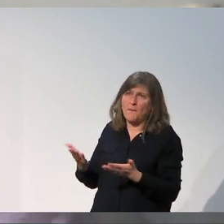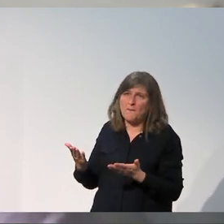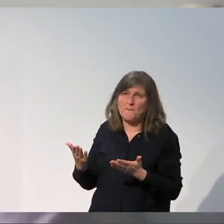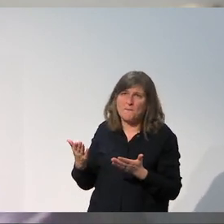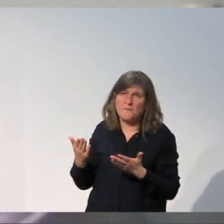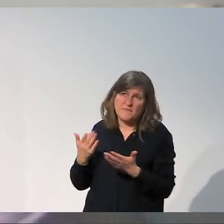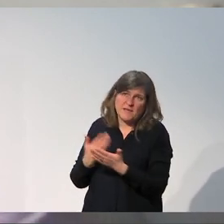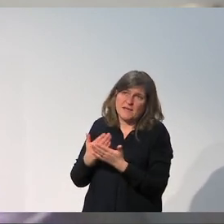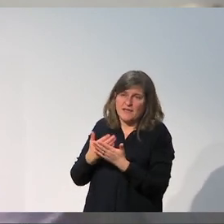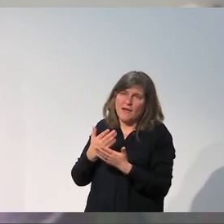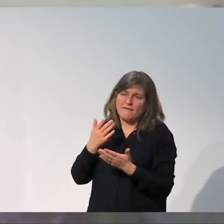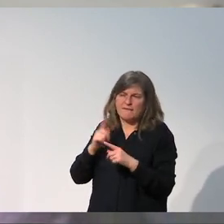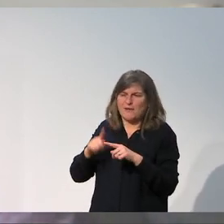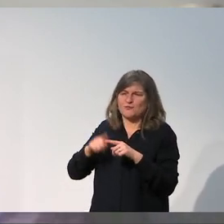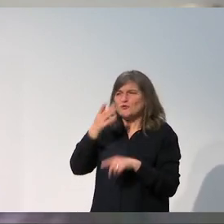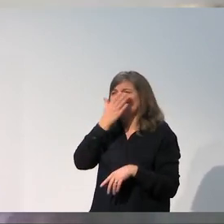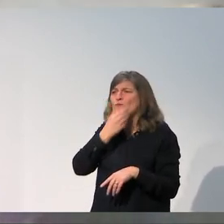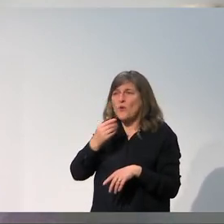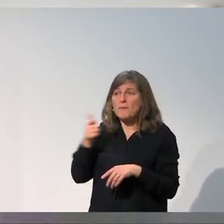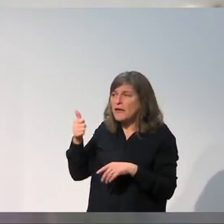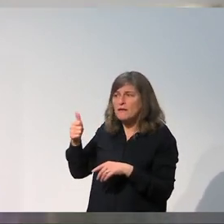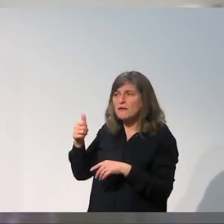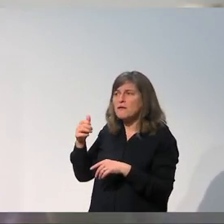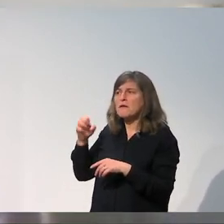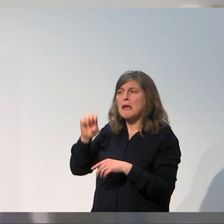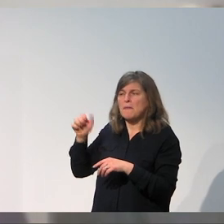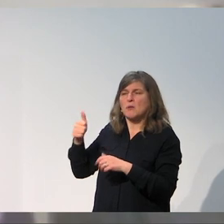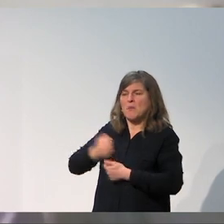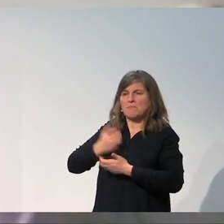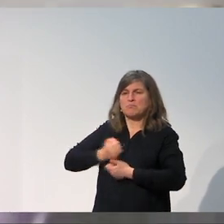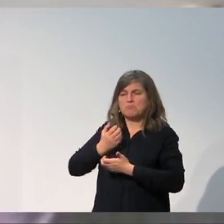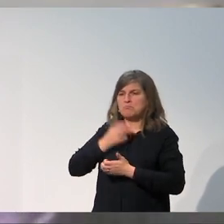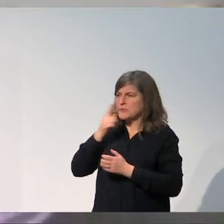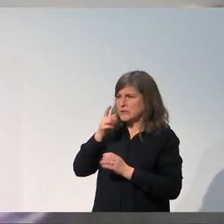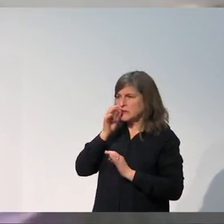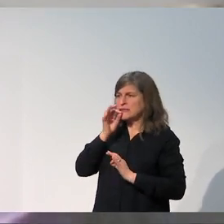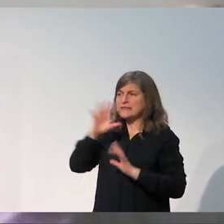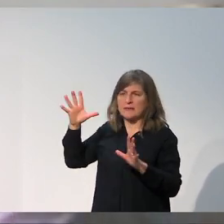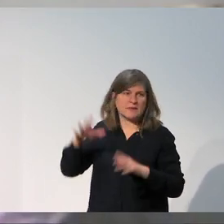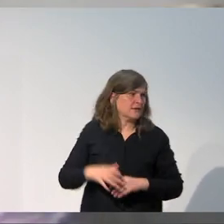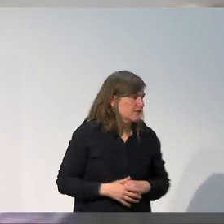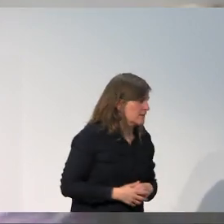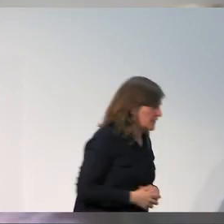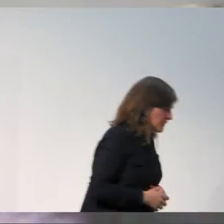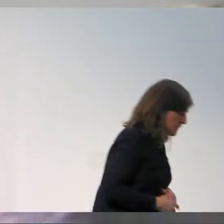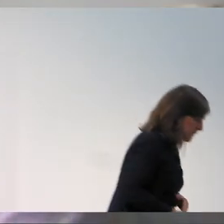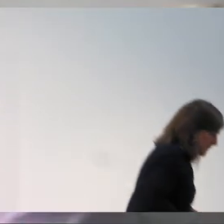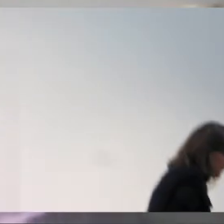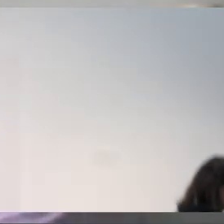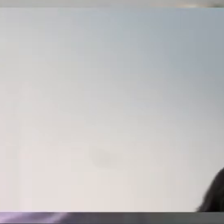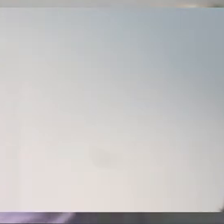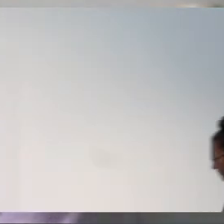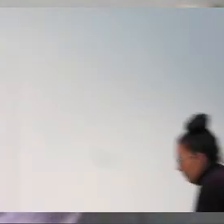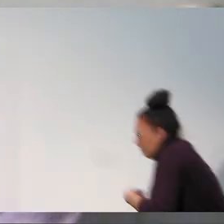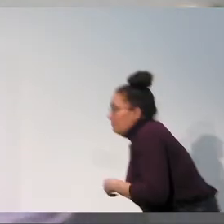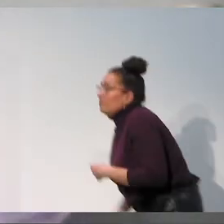comme ça qui est très beau. Et je trouve ça magnifique ce que tu dis, Emma, par rapport au fait que ce siècle, le 19e siècle, il s'est érigé contre le jour.